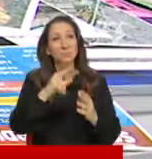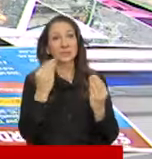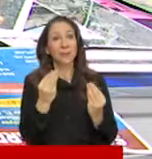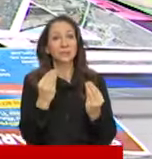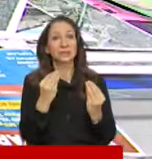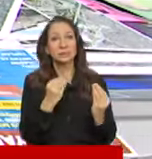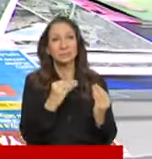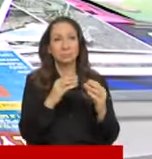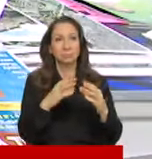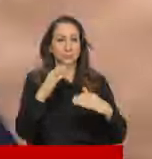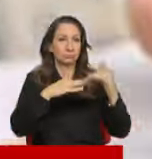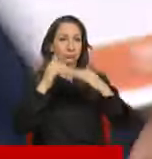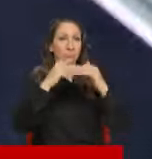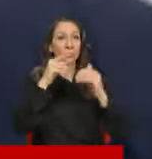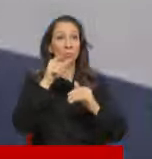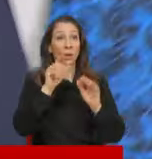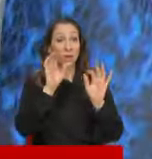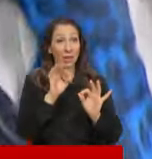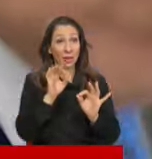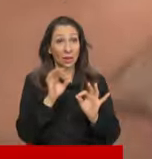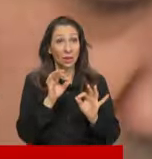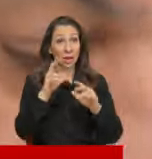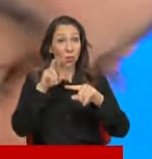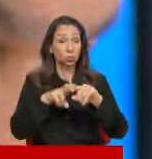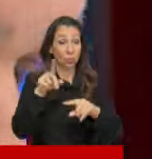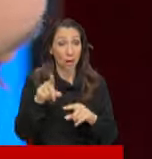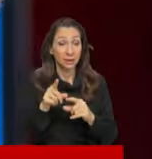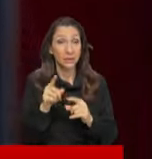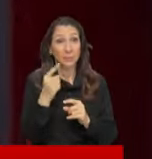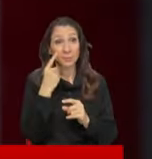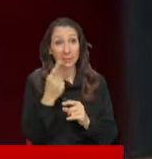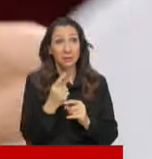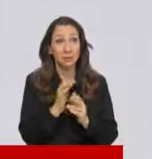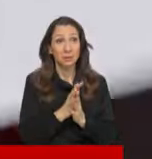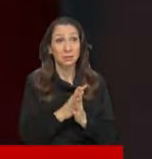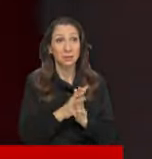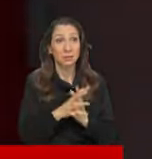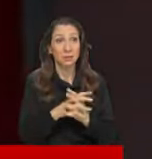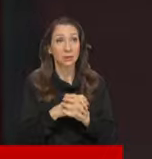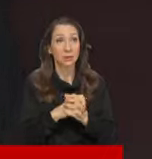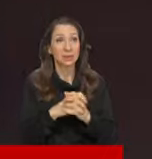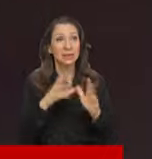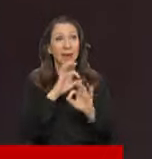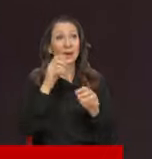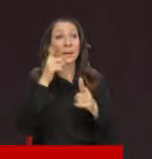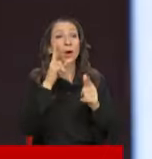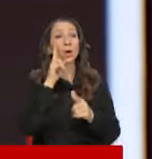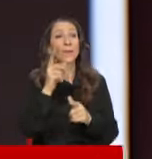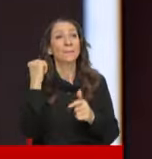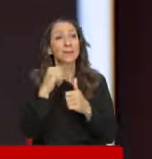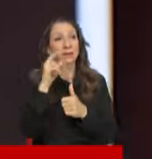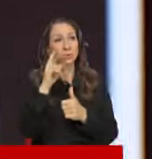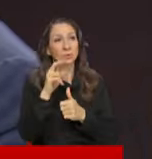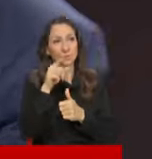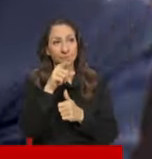taşıdık ve şu anda bu yapılardan Bu yapılarda oturuyorlar bakın tam kamera göremedi İsterseniz onu bir kez daha